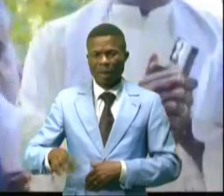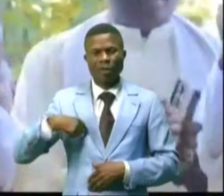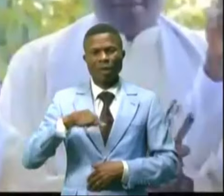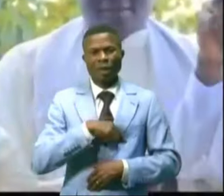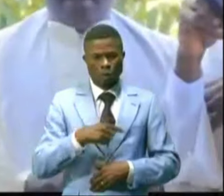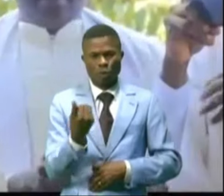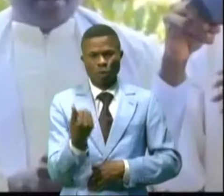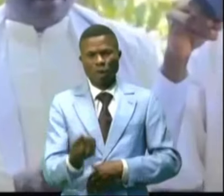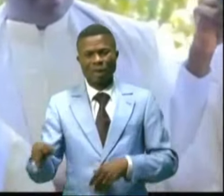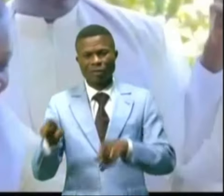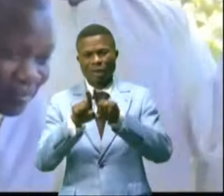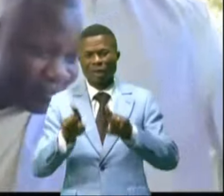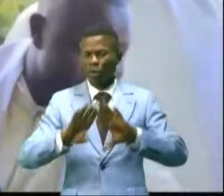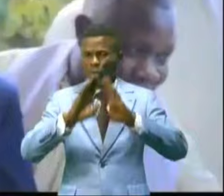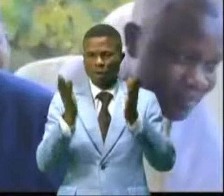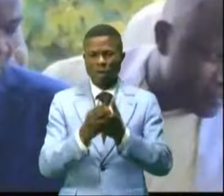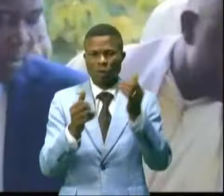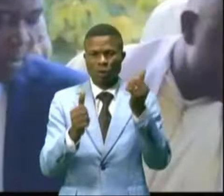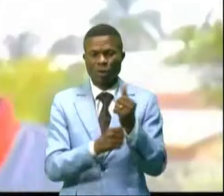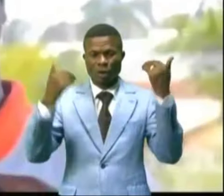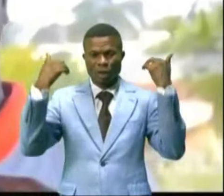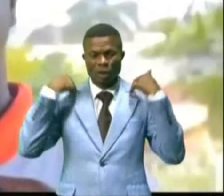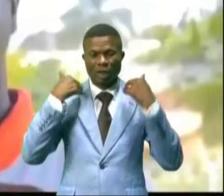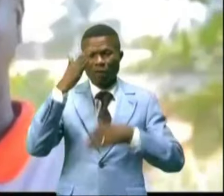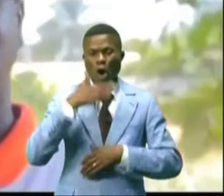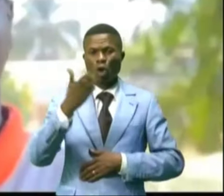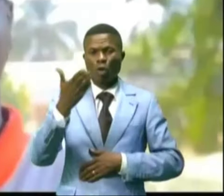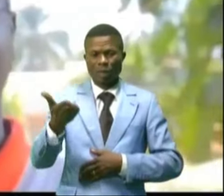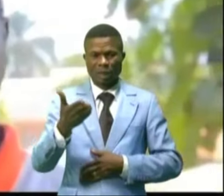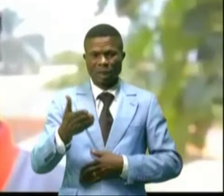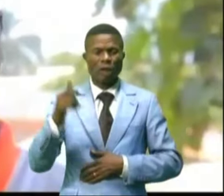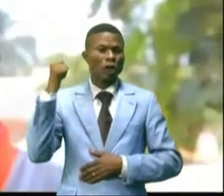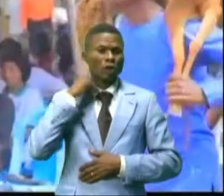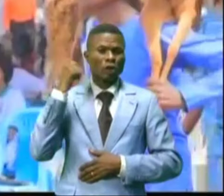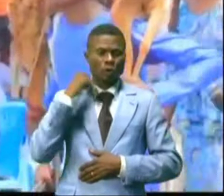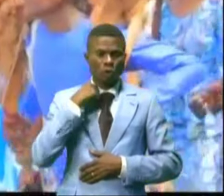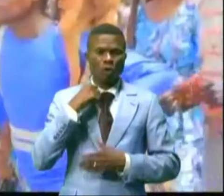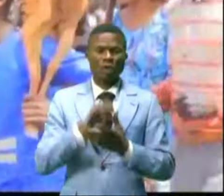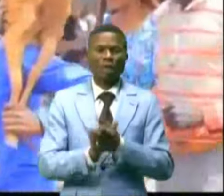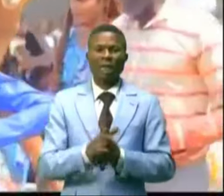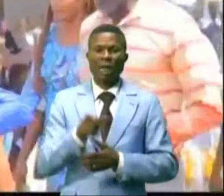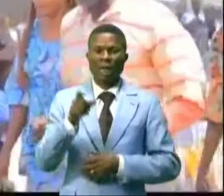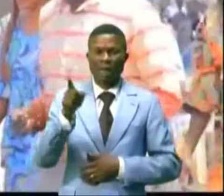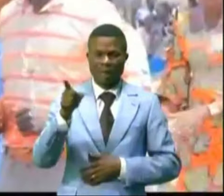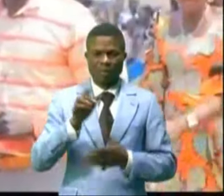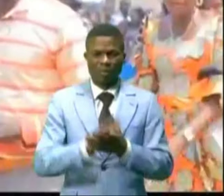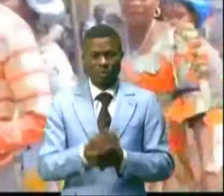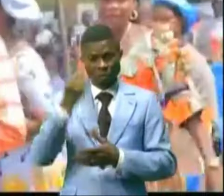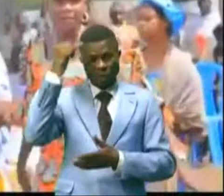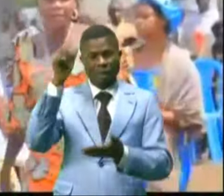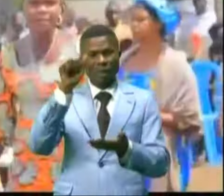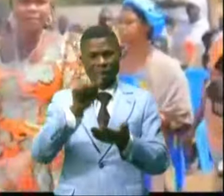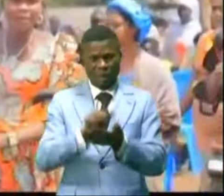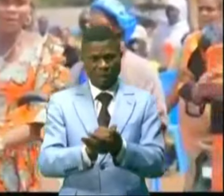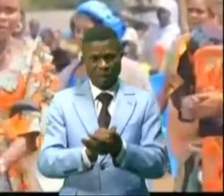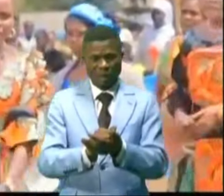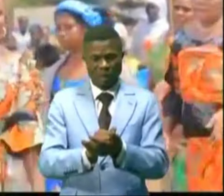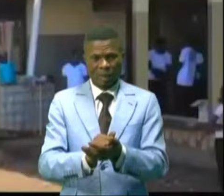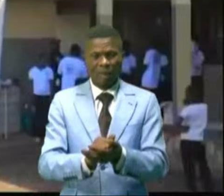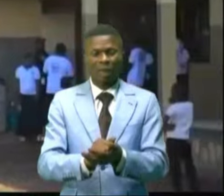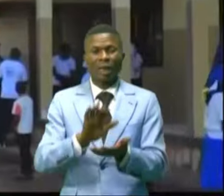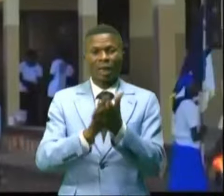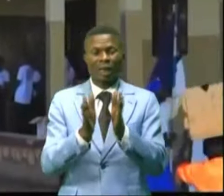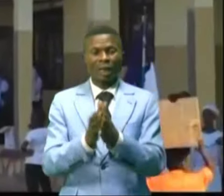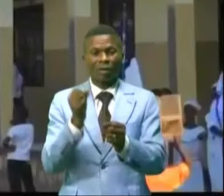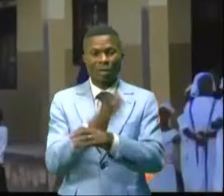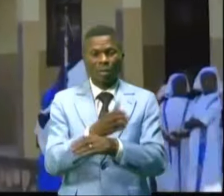Pour les médecins chefs des zones de santé de Ouattara, Dr Germain-Marie Tassilé, cette initiative est la matérialisation de